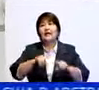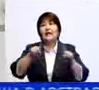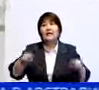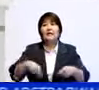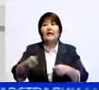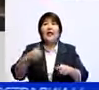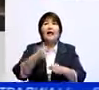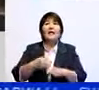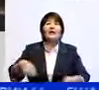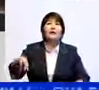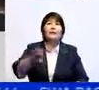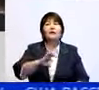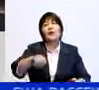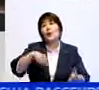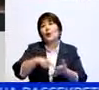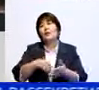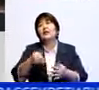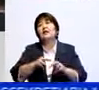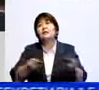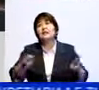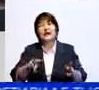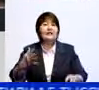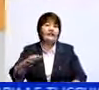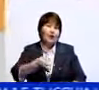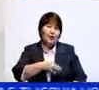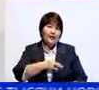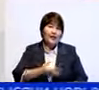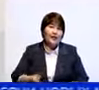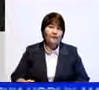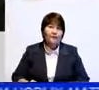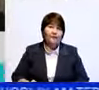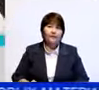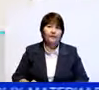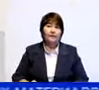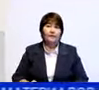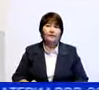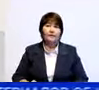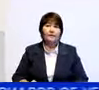письма акимов области и города и Министерства юстиции.